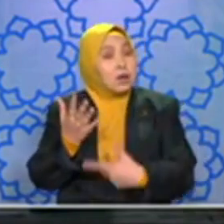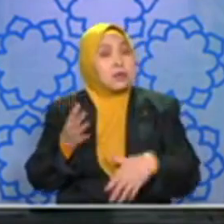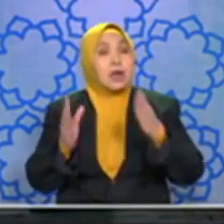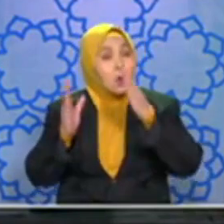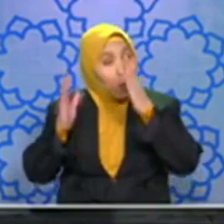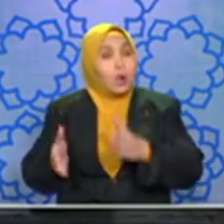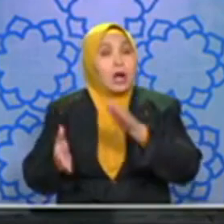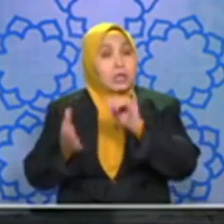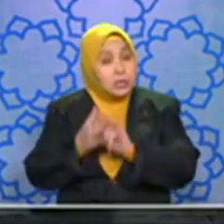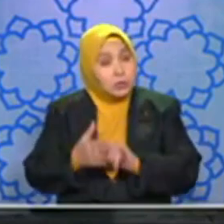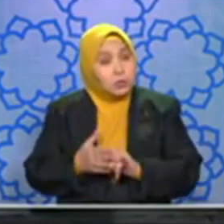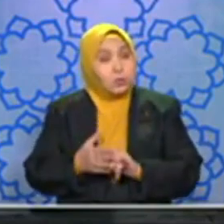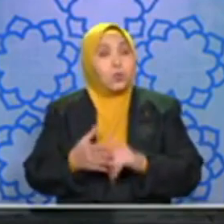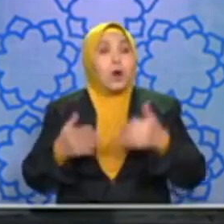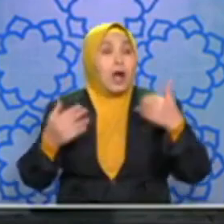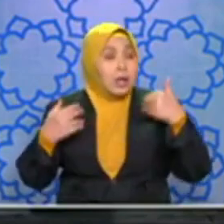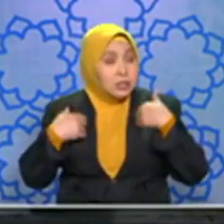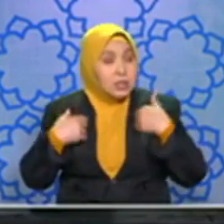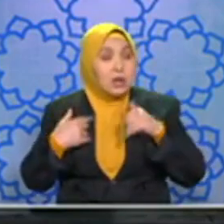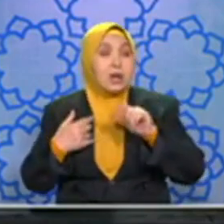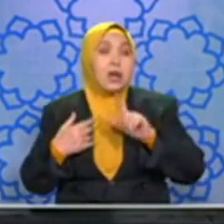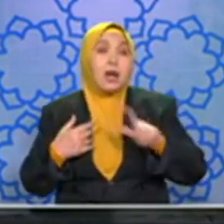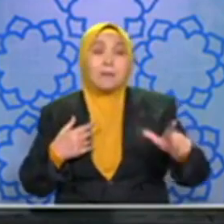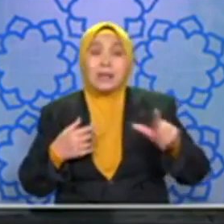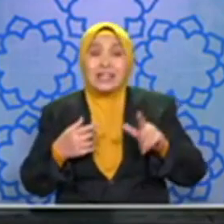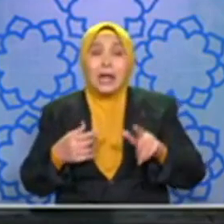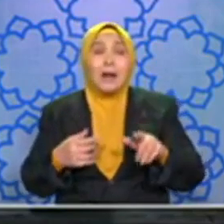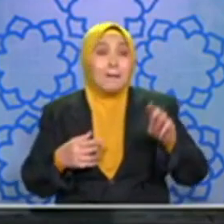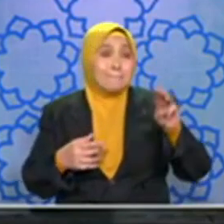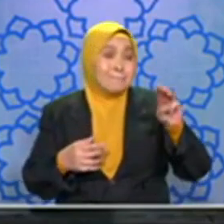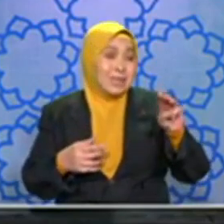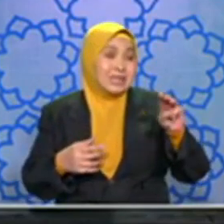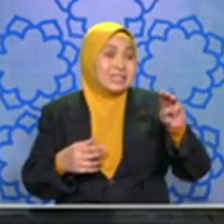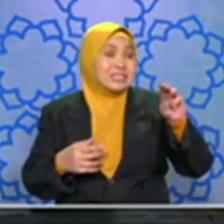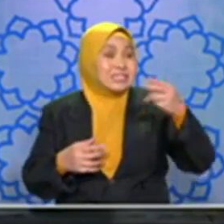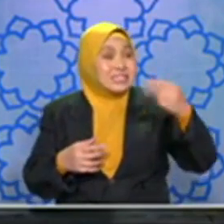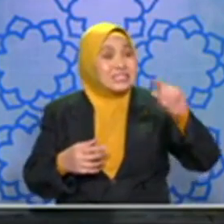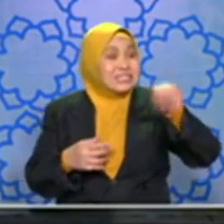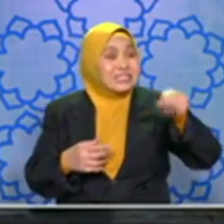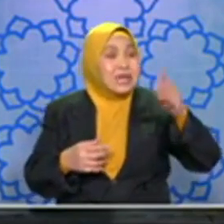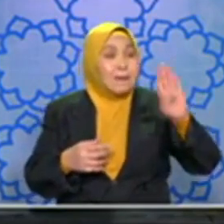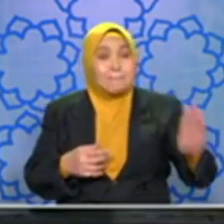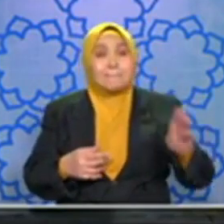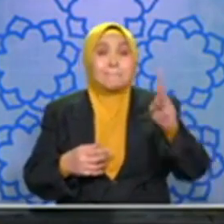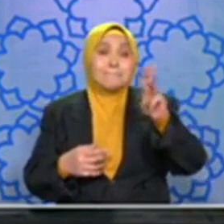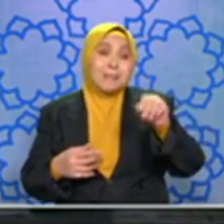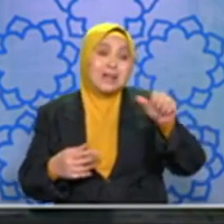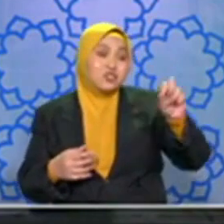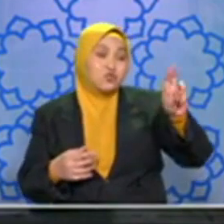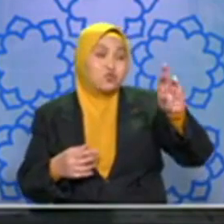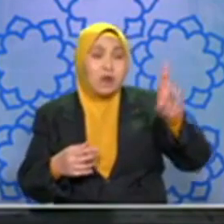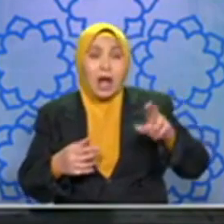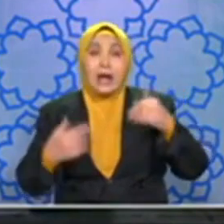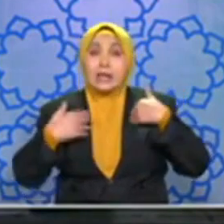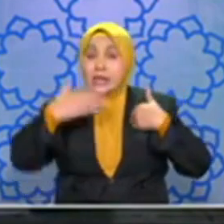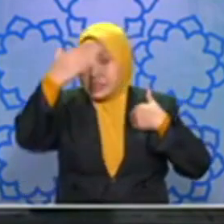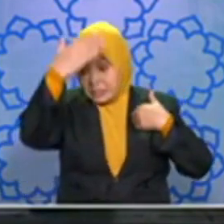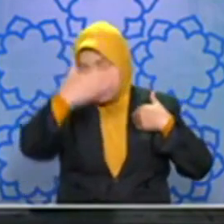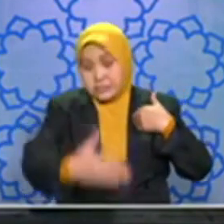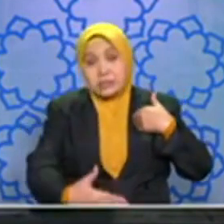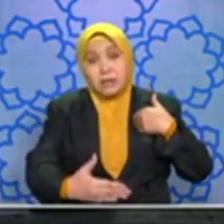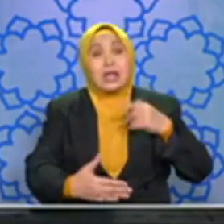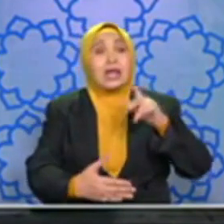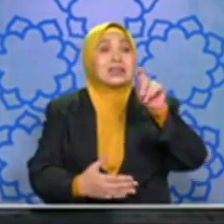itu, hijaban mastura. Menarik perkataan hijaban mastura. Hijab ini, Ustaz, ya, maksudnya satu dinding ataupun satu